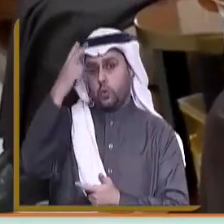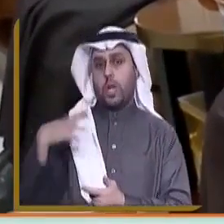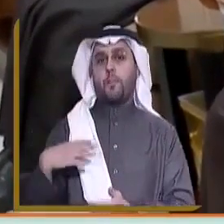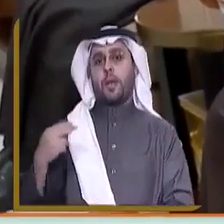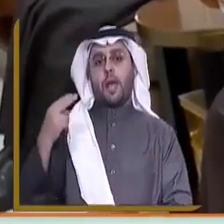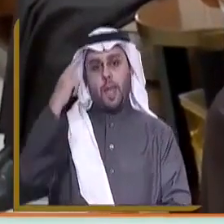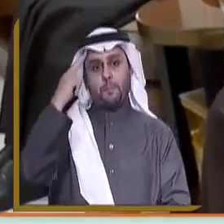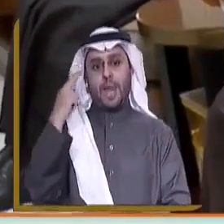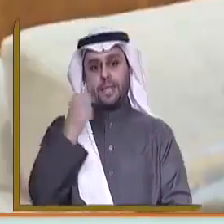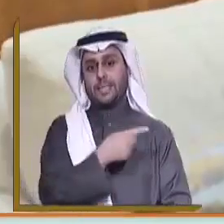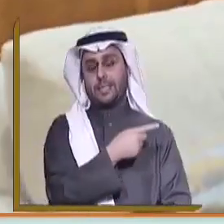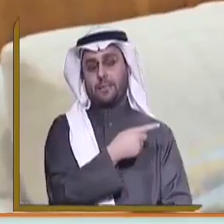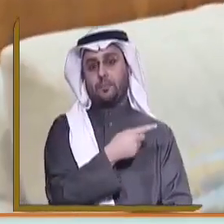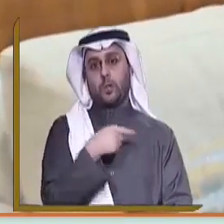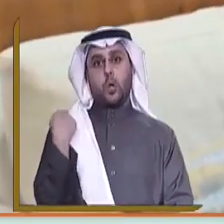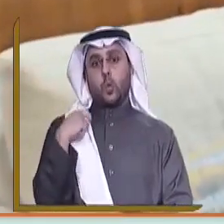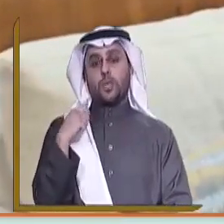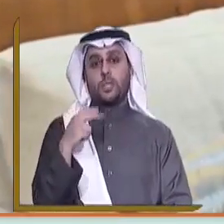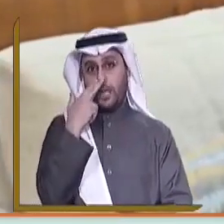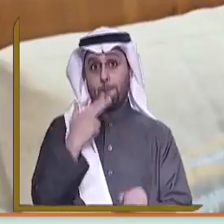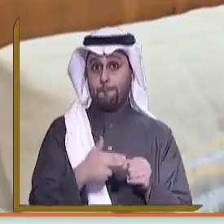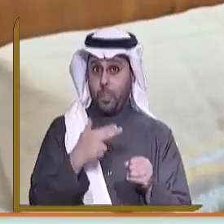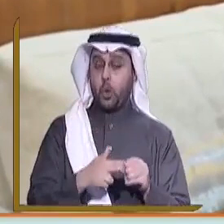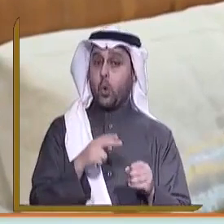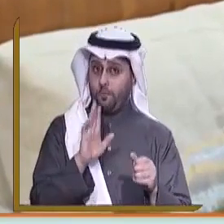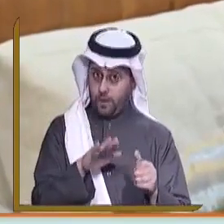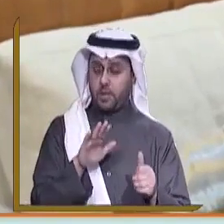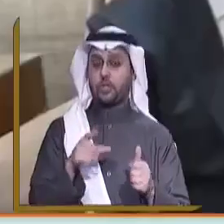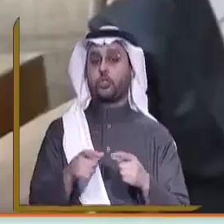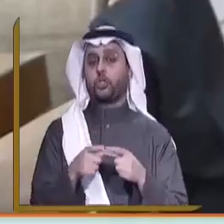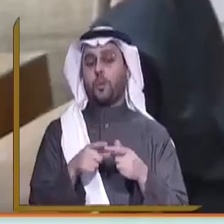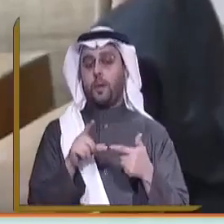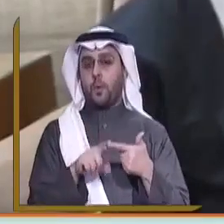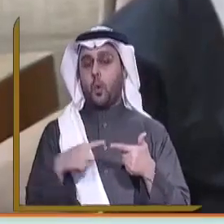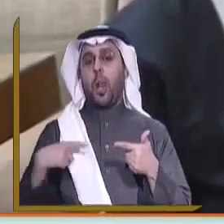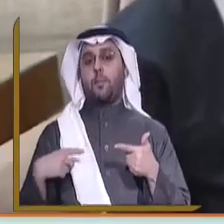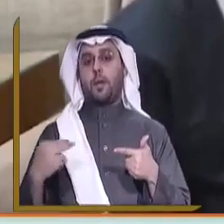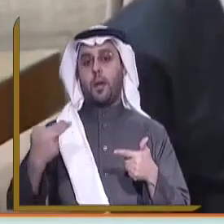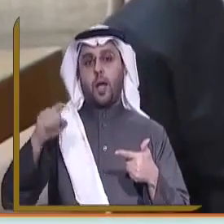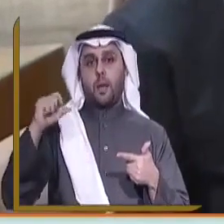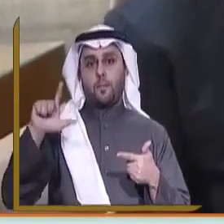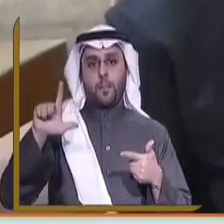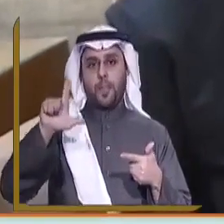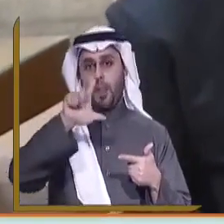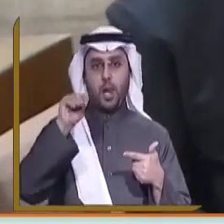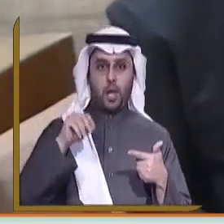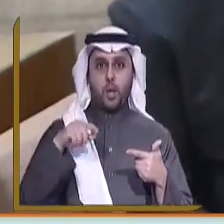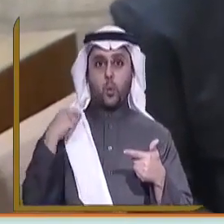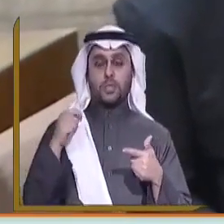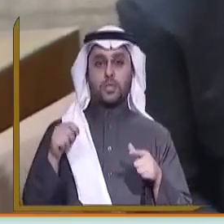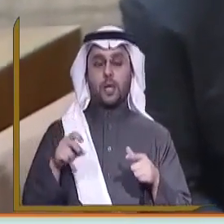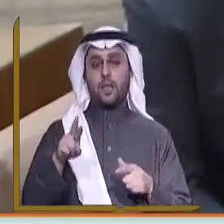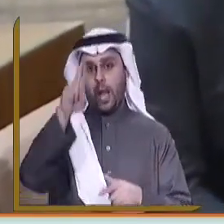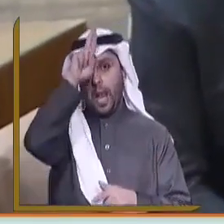عبد العزيز بن سلمان بن عبد العزيز وزير الطاقه وصاحب السمو الملكي الامير عبد الله بن بندر بن عبد العزيز وزير الحرس